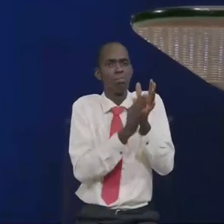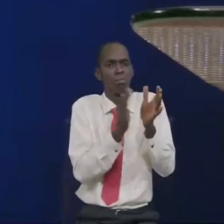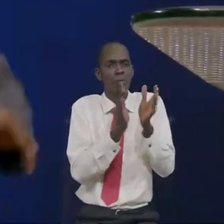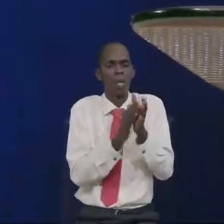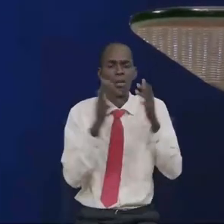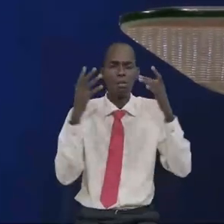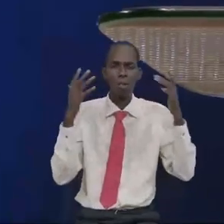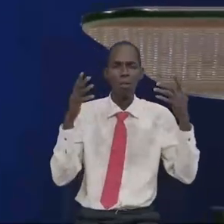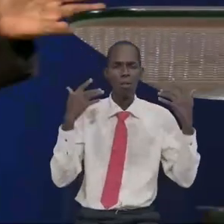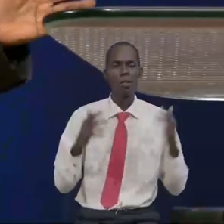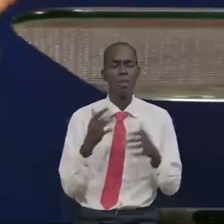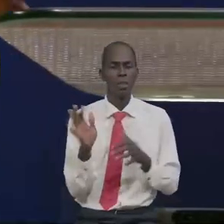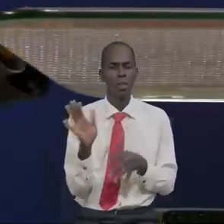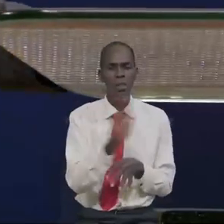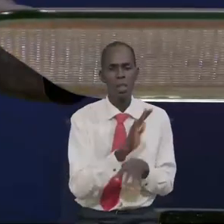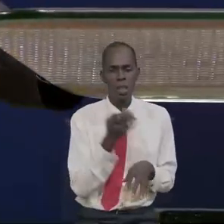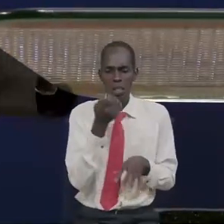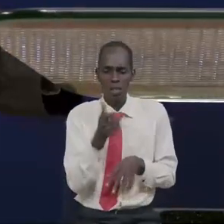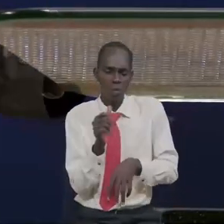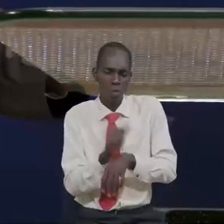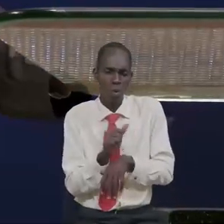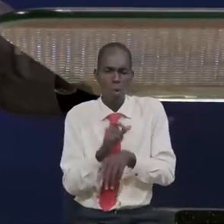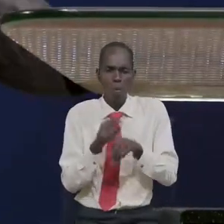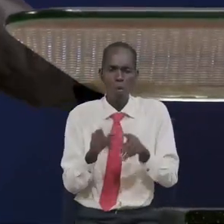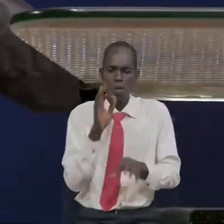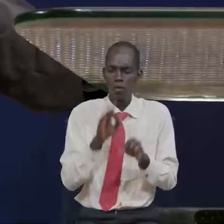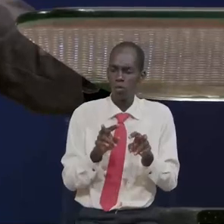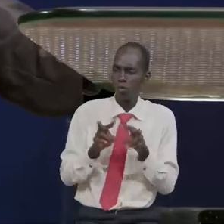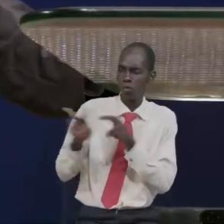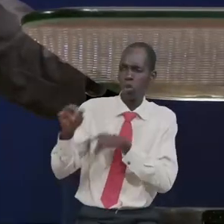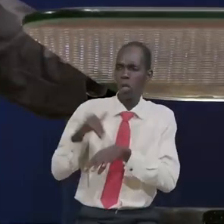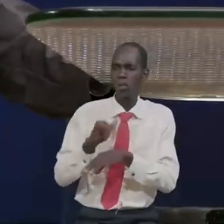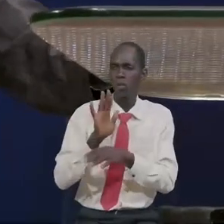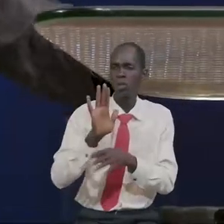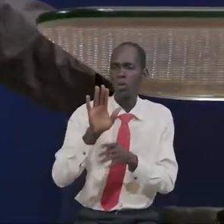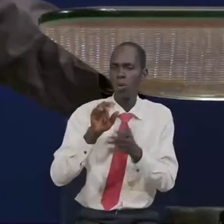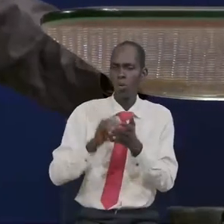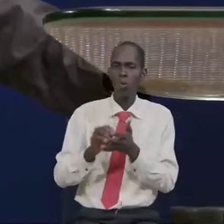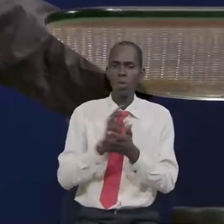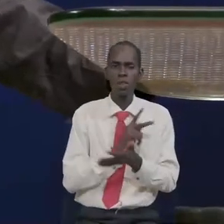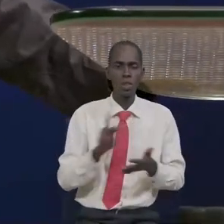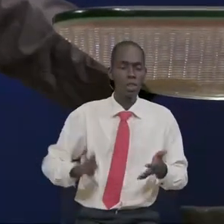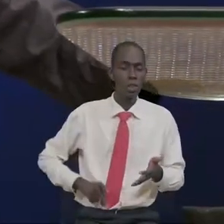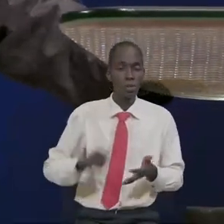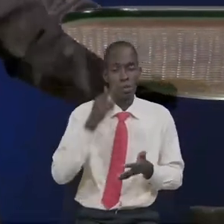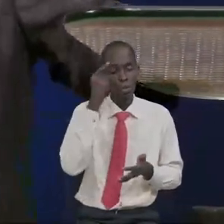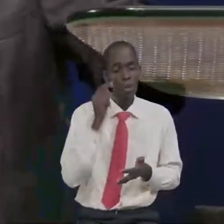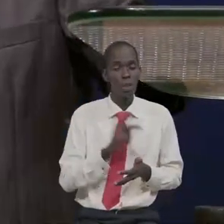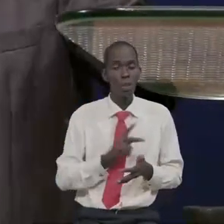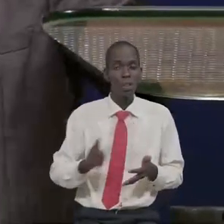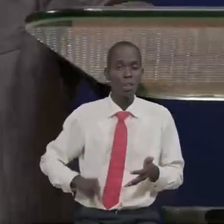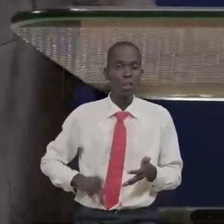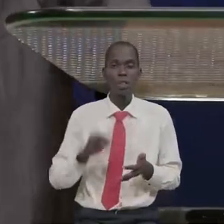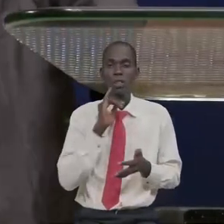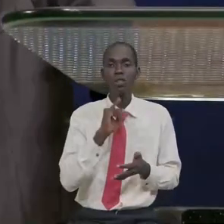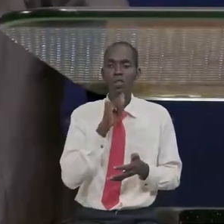tu vas exagérer l'habileté de ce que les gens du monde font. Mais Nebuchadnezzar n'est pas ton roi.